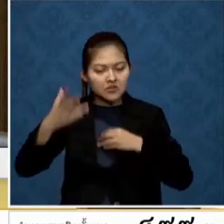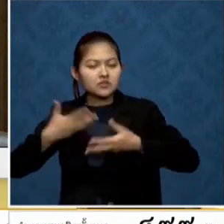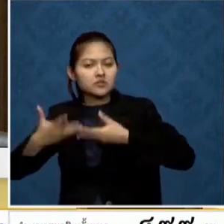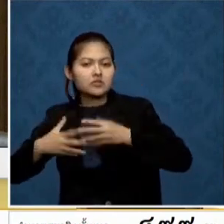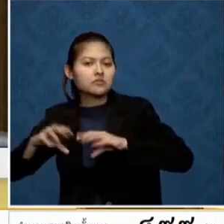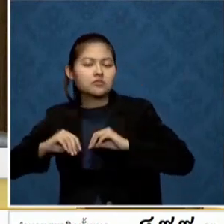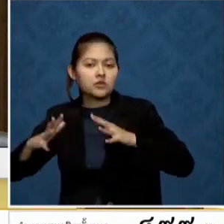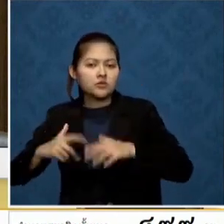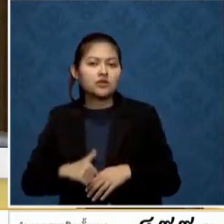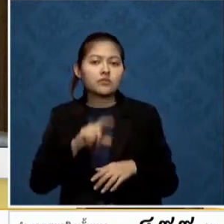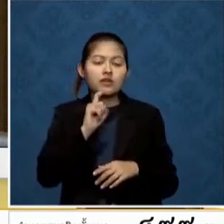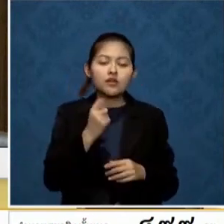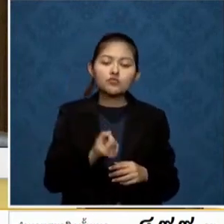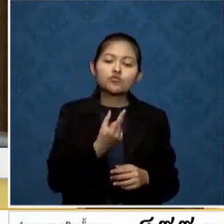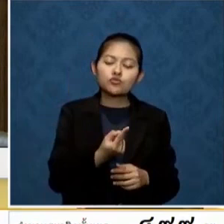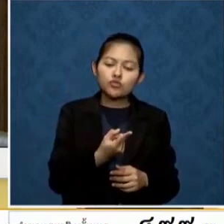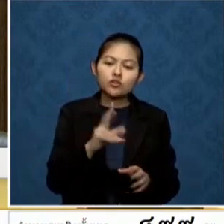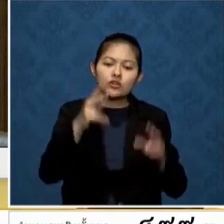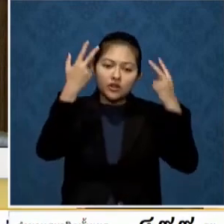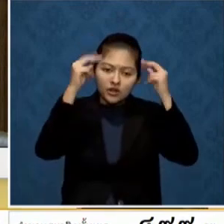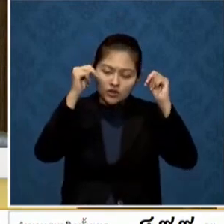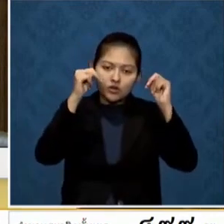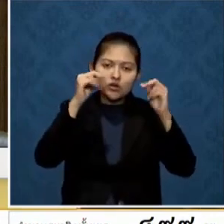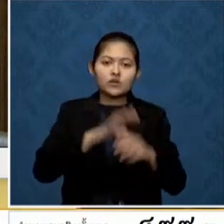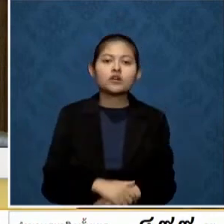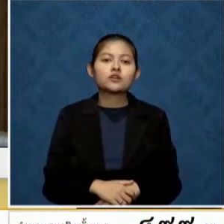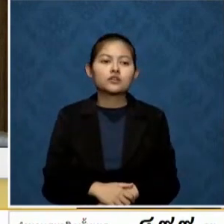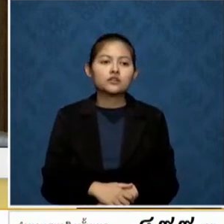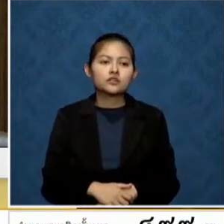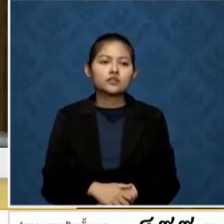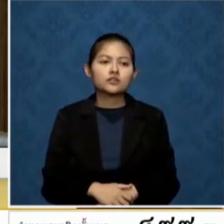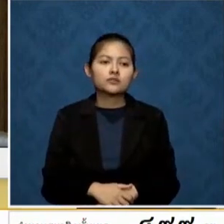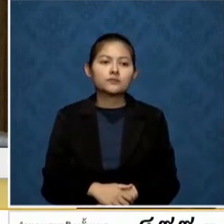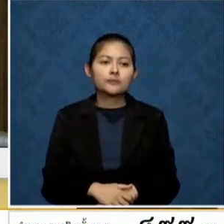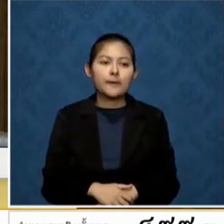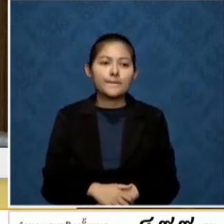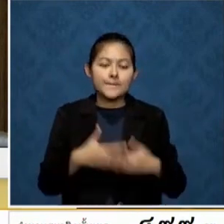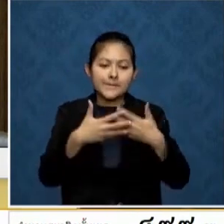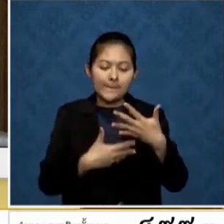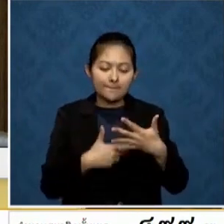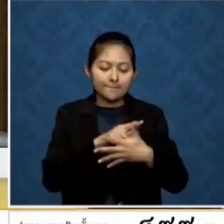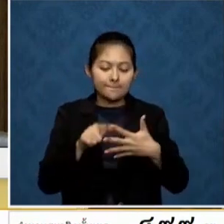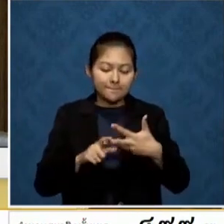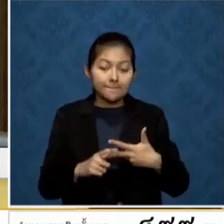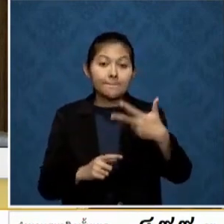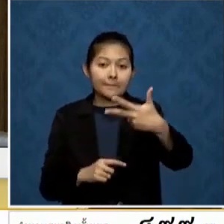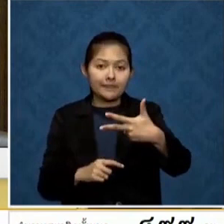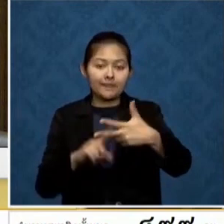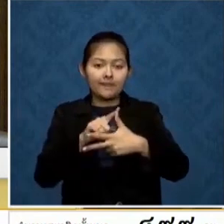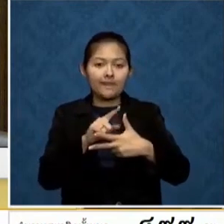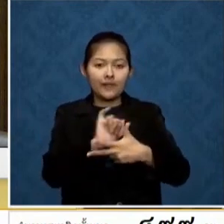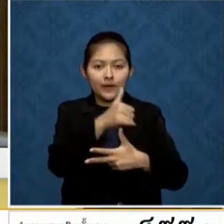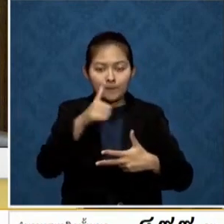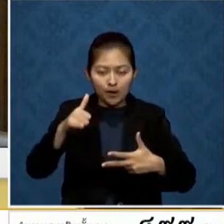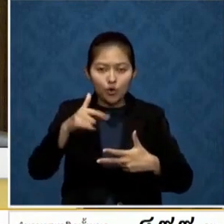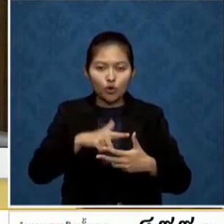ู้ถามสดนายกรัฐมนตรีนะครับผมคิดว่ามีทั้งหมดข้อกังวลทั้งหมด 3ส่วนนะครับที่บางท่านได้